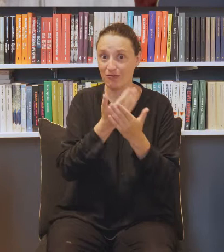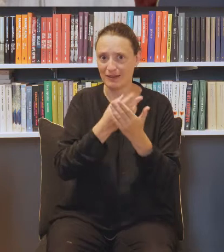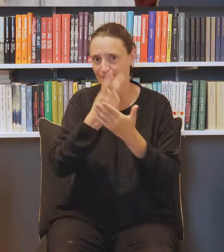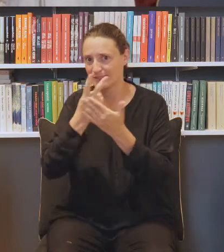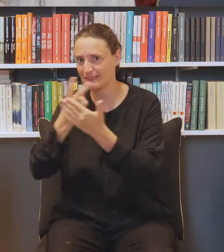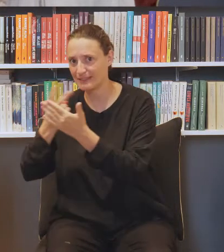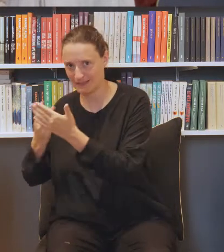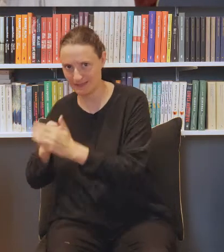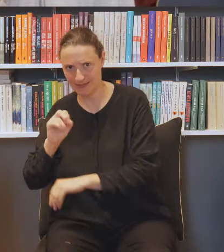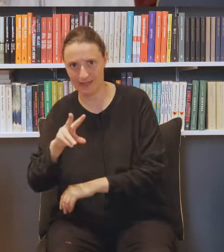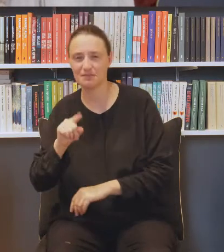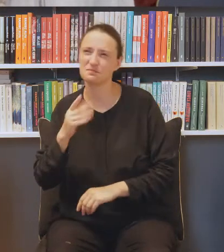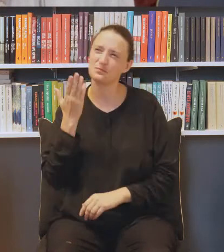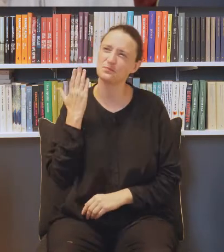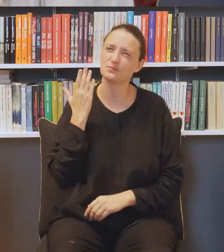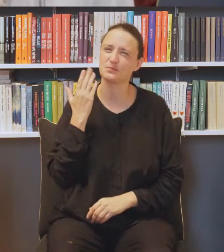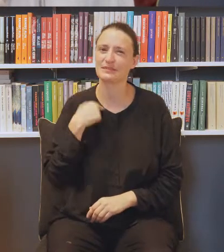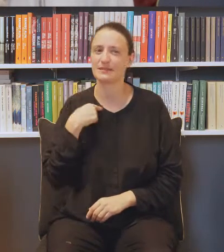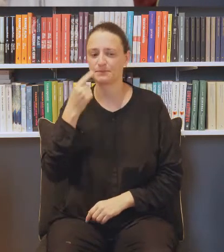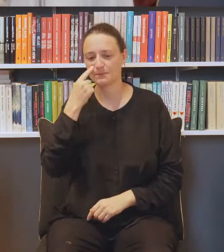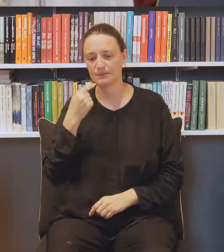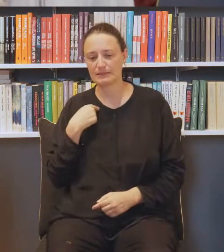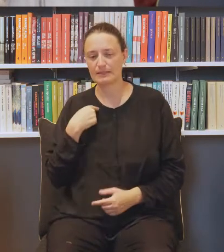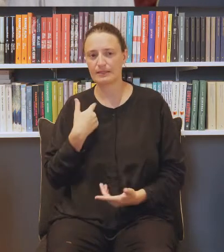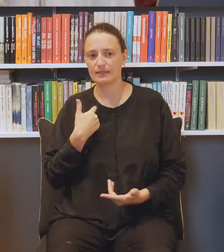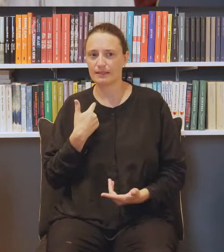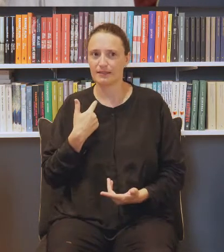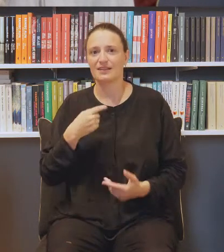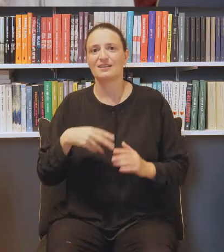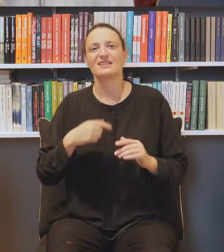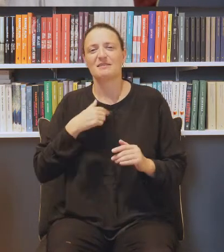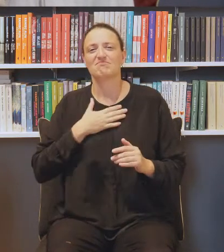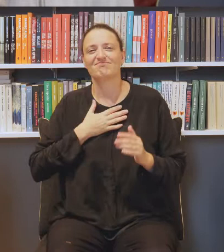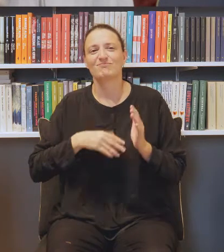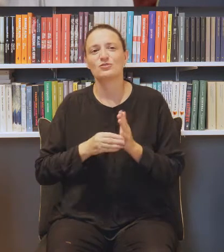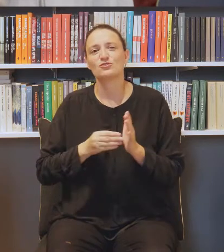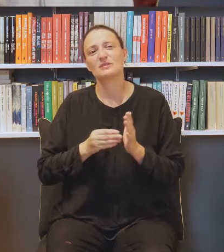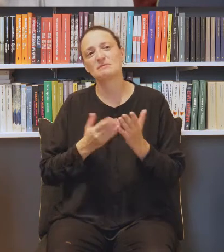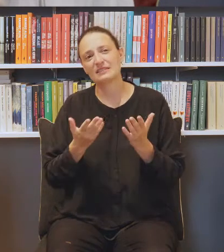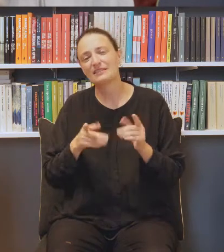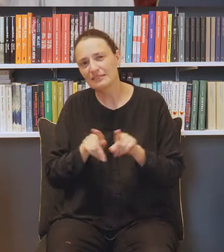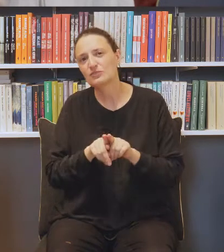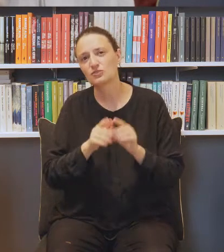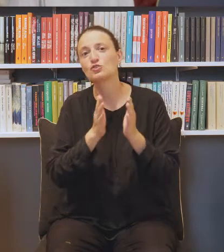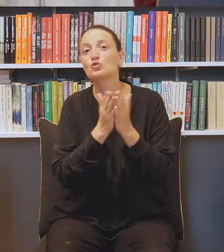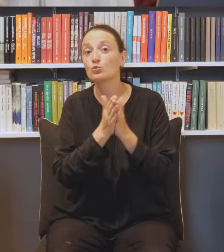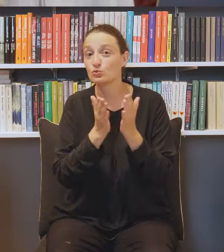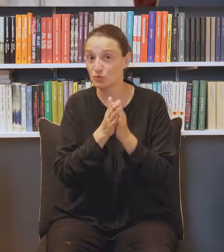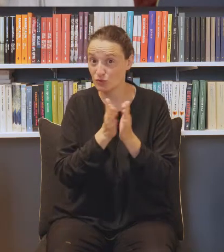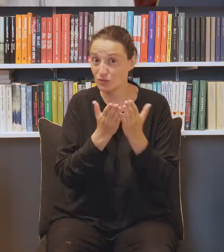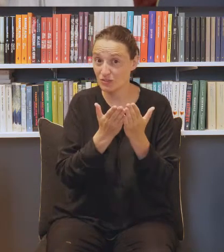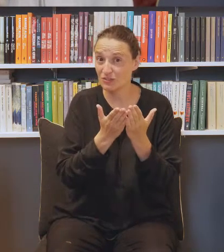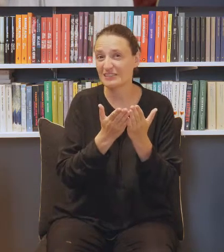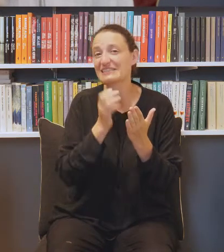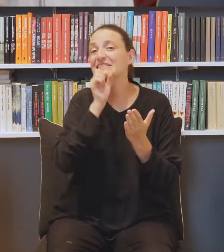chociaż ostatnio zauważyłem u siebie taką potrzebę sięgania po te książki, które